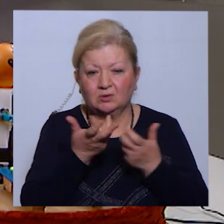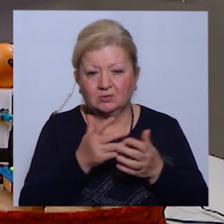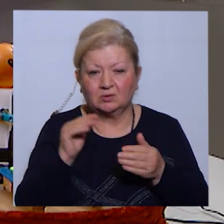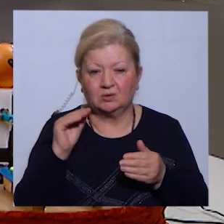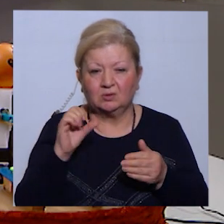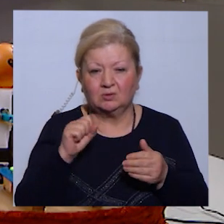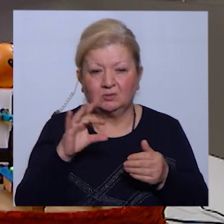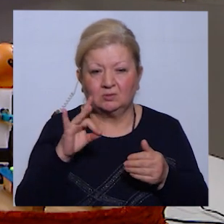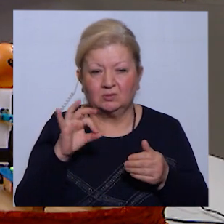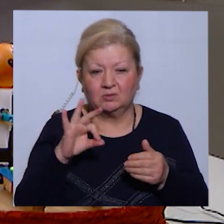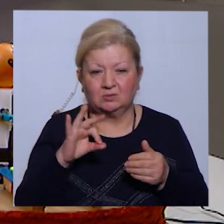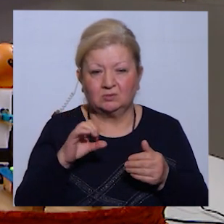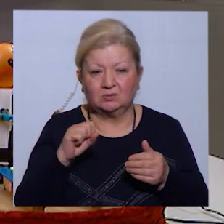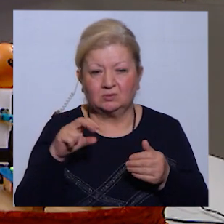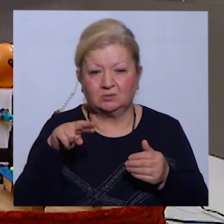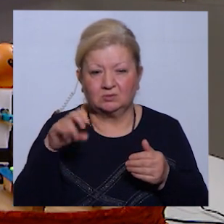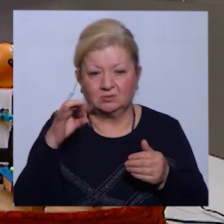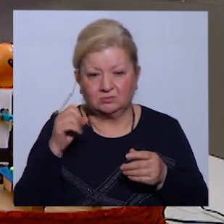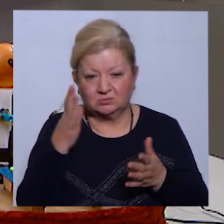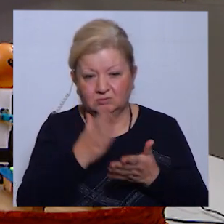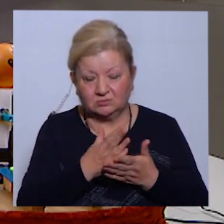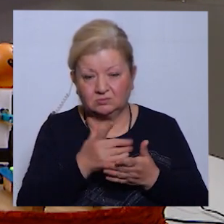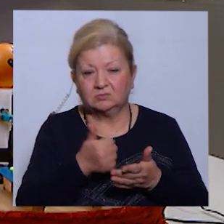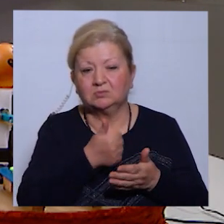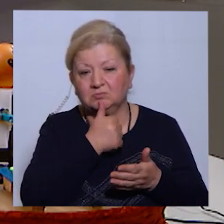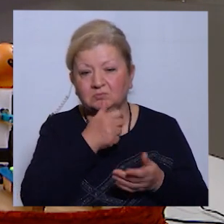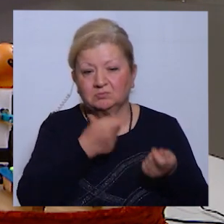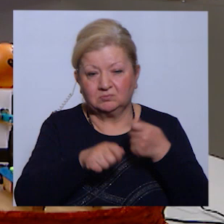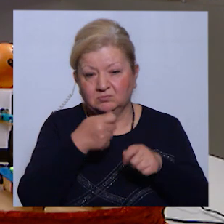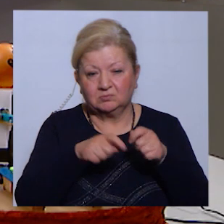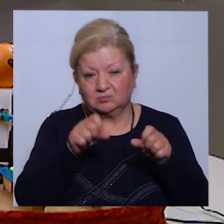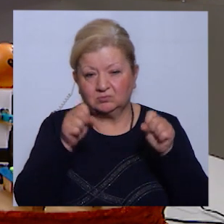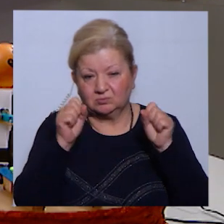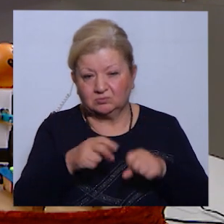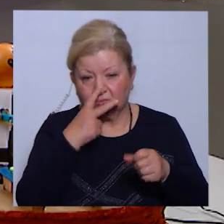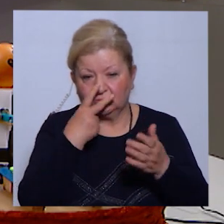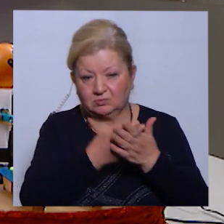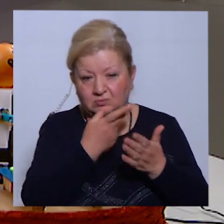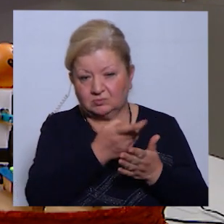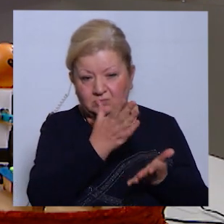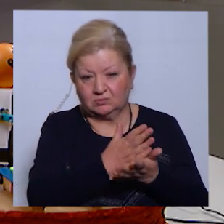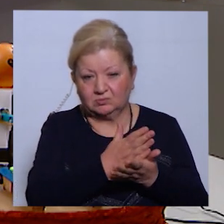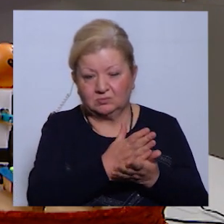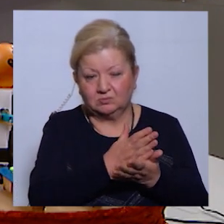ტევადობა თუ მექნებოდა, ასე ვთქვათ, ექსპერიმენტის ჩასატარებლად. აი, აქ არის ახლა მოცეულ მომენტში